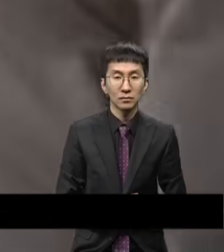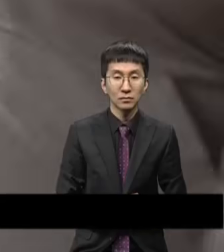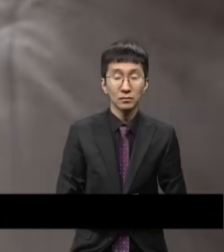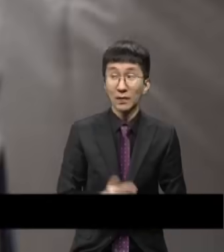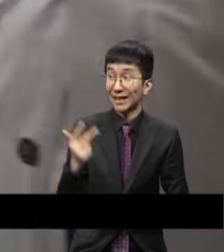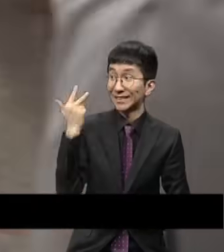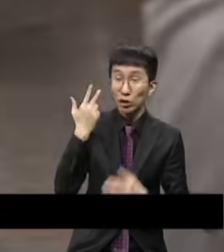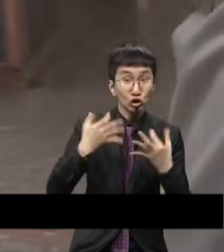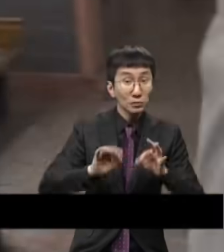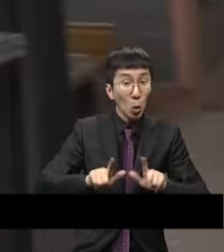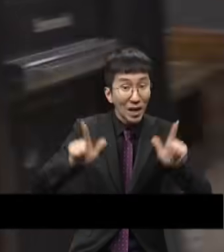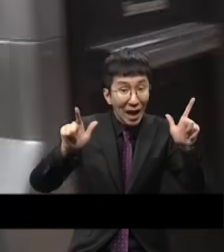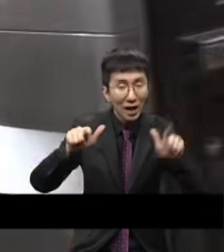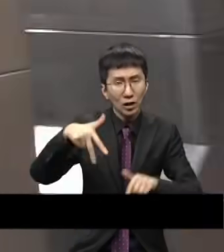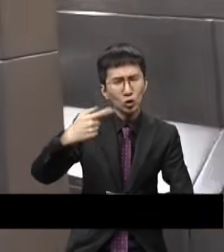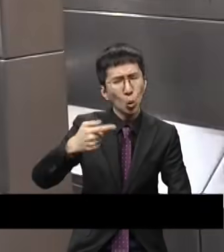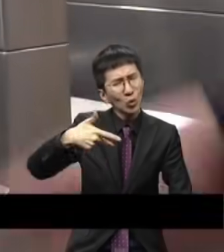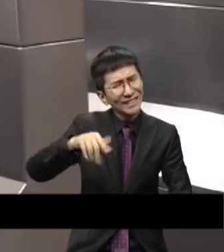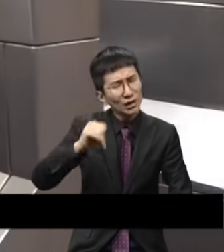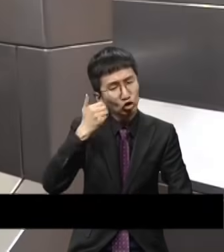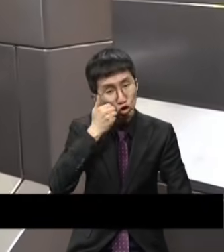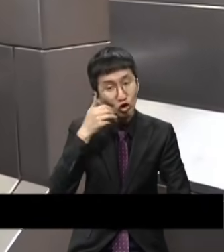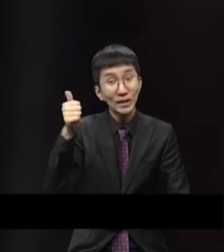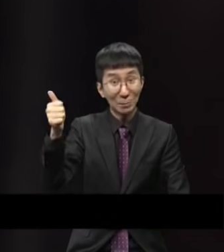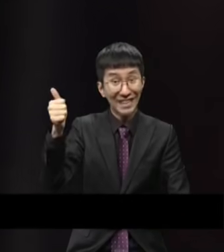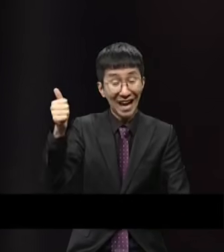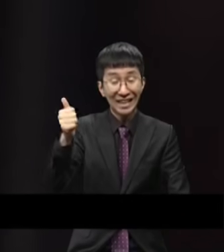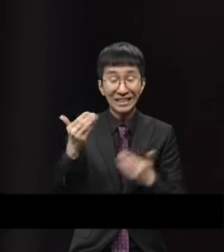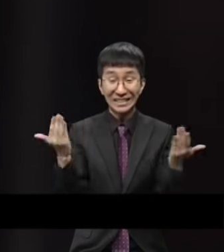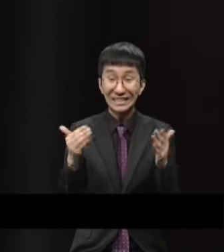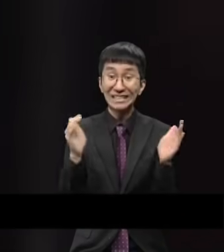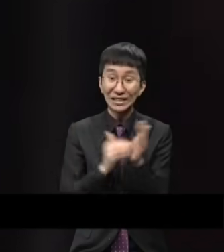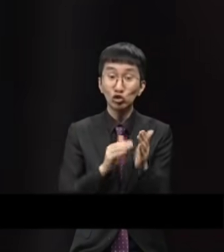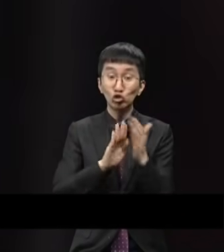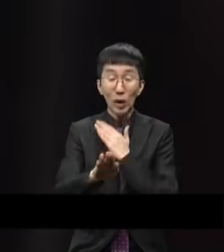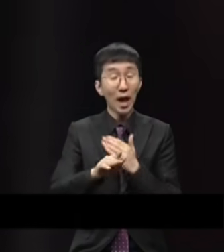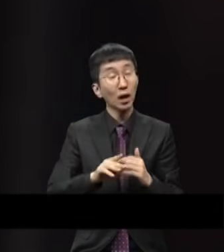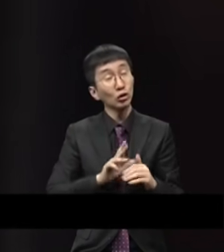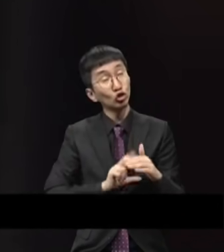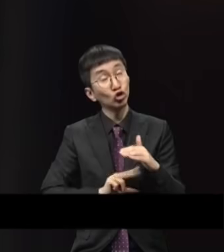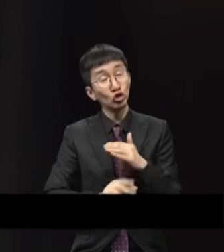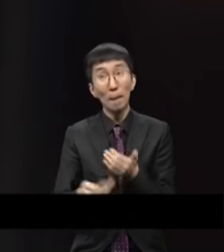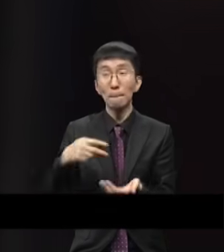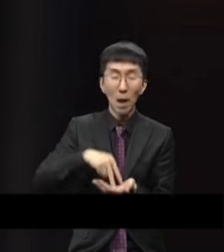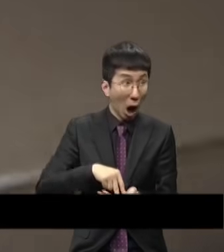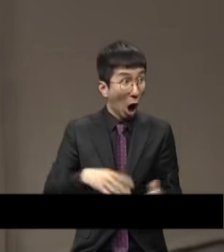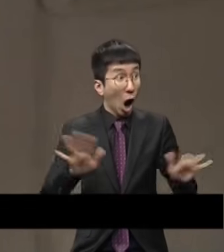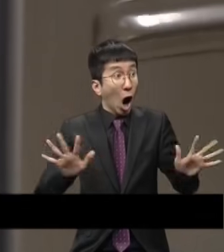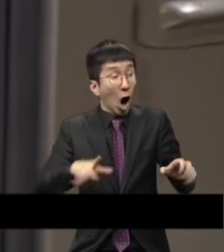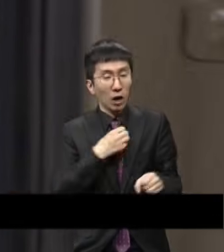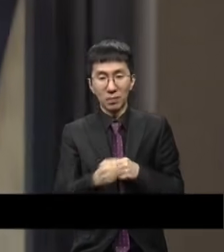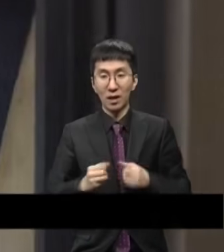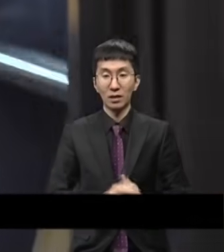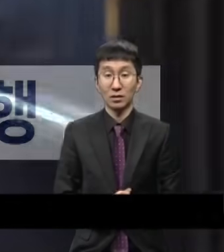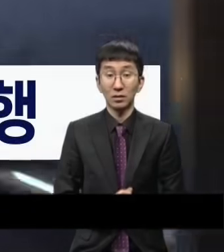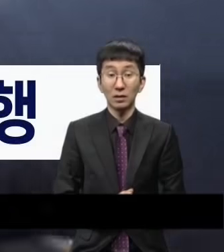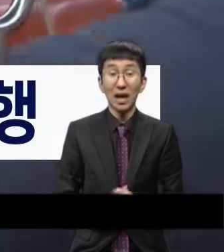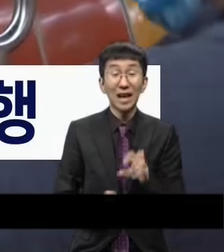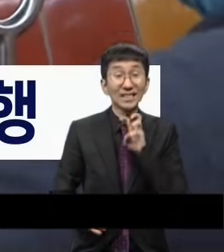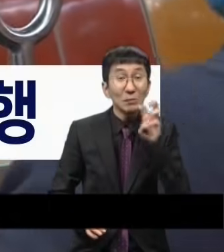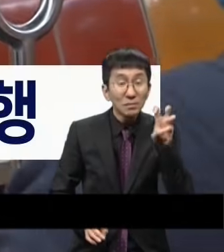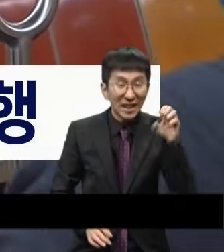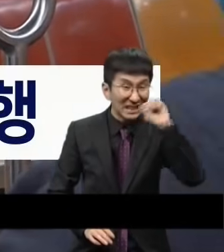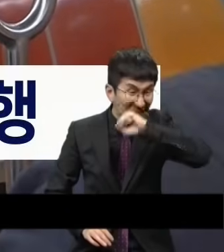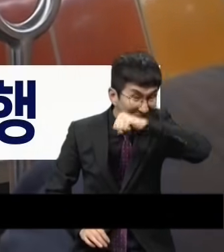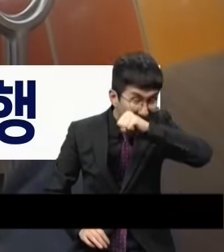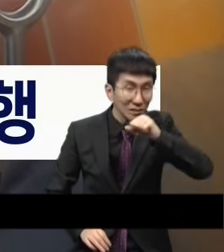지난주 금요일 조지 오크랩키 씨는 퇴근길 뉴욕 지하철에서 충격적인 장면을 목격했습니다. 30대 흑인